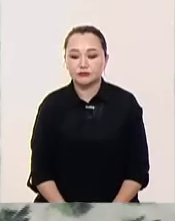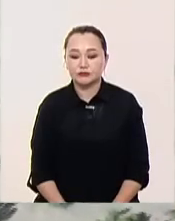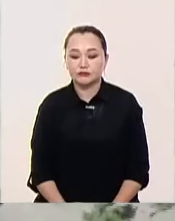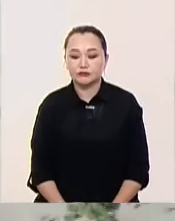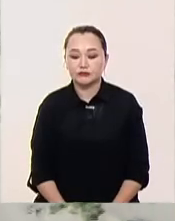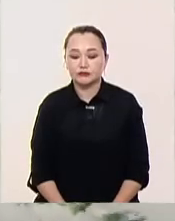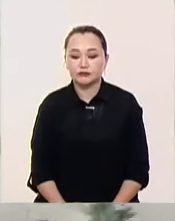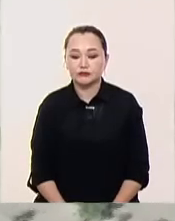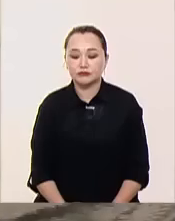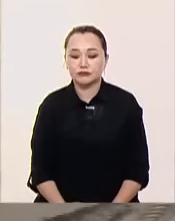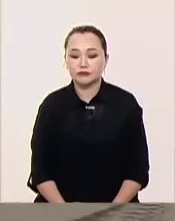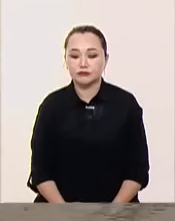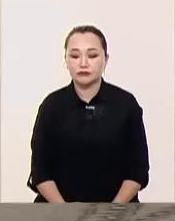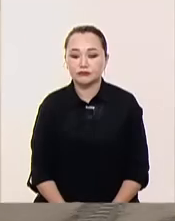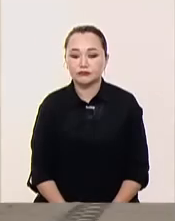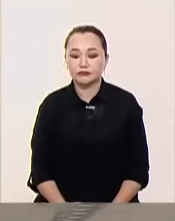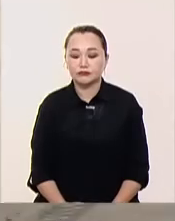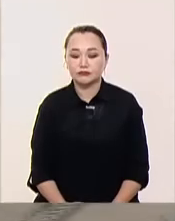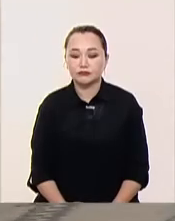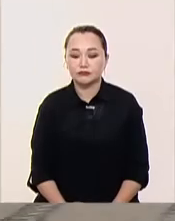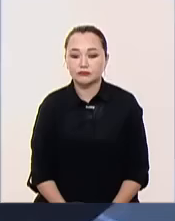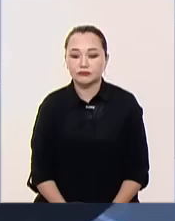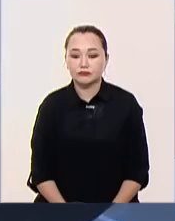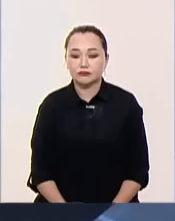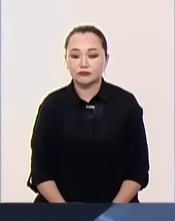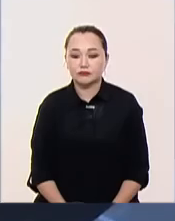Шаткам, Информбюро, Маңғыстау облысы.